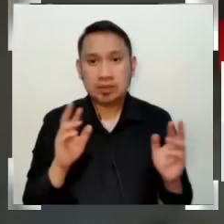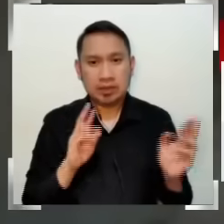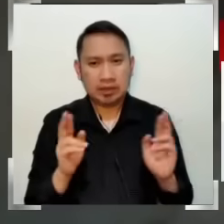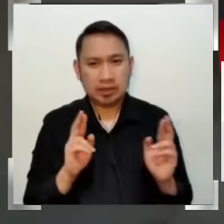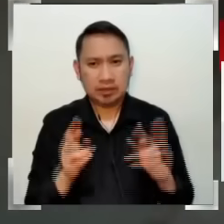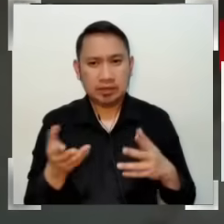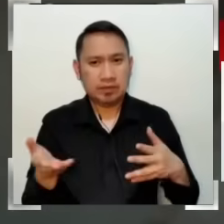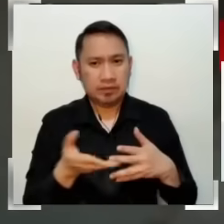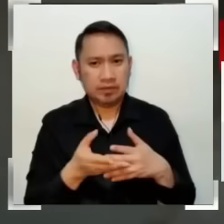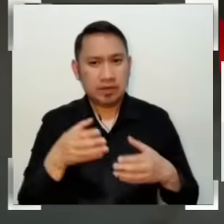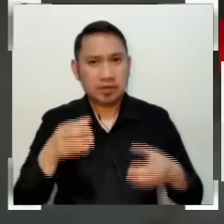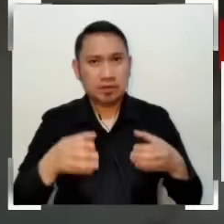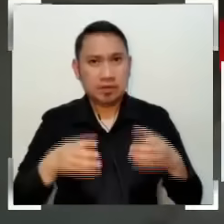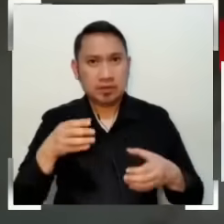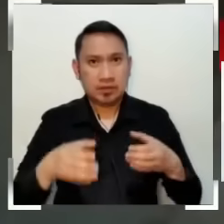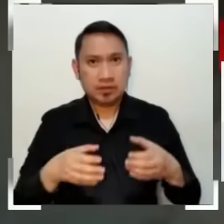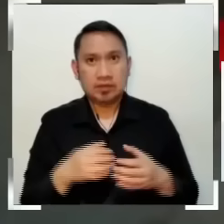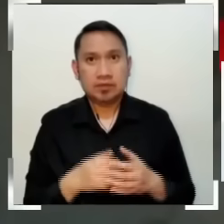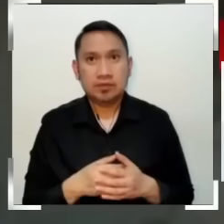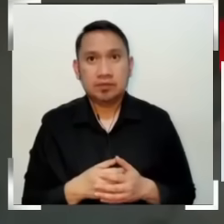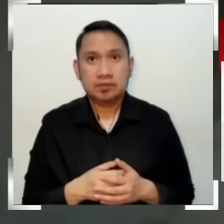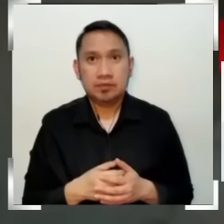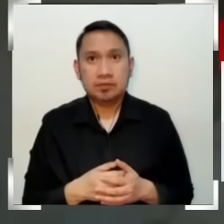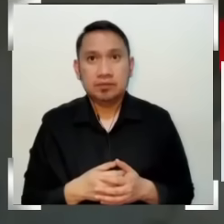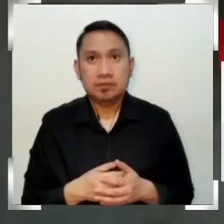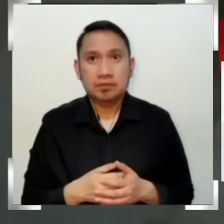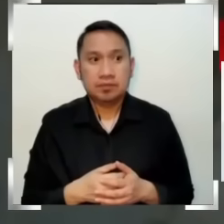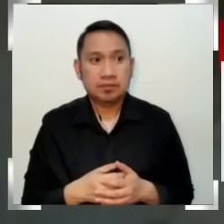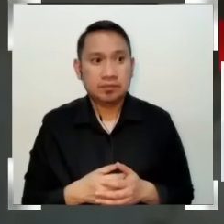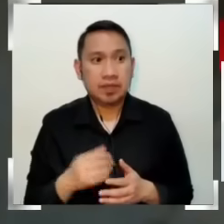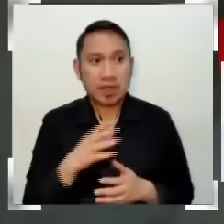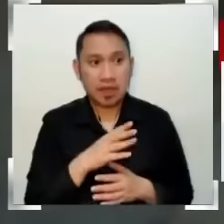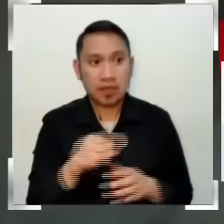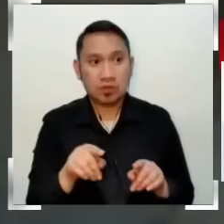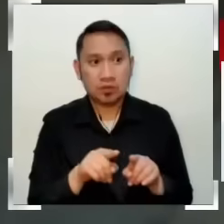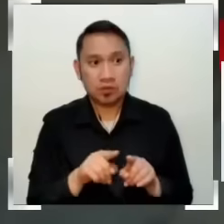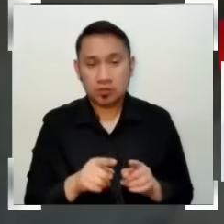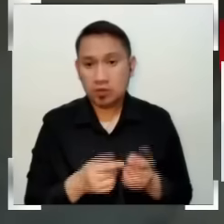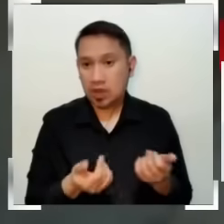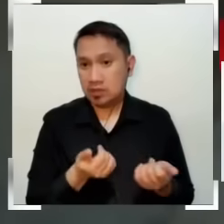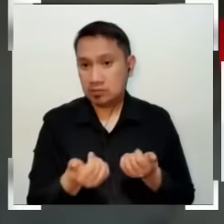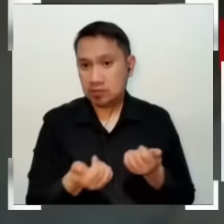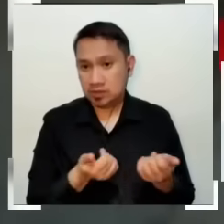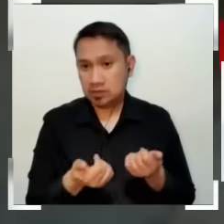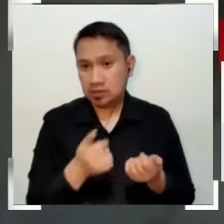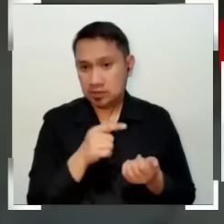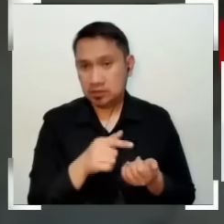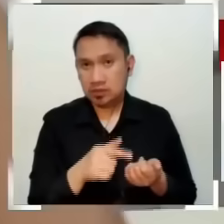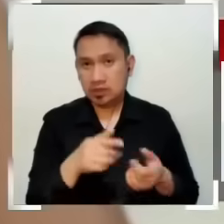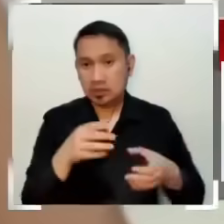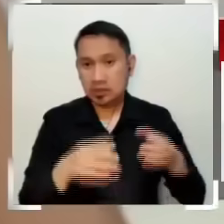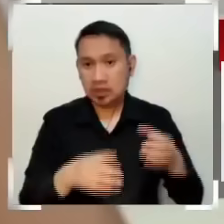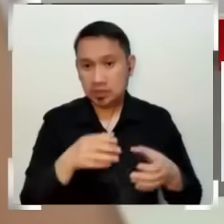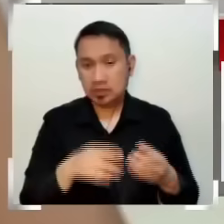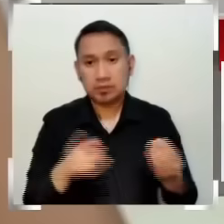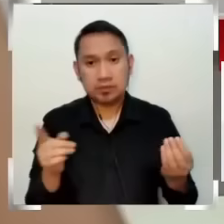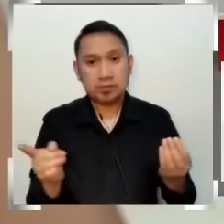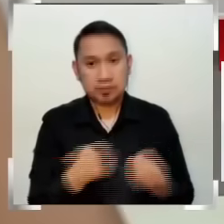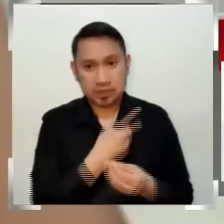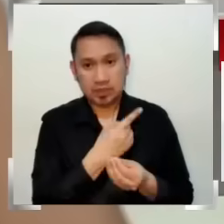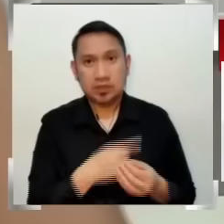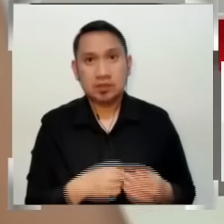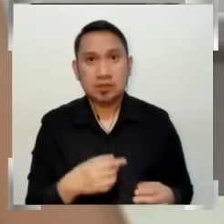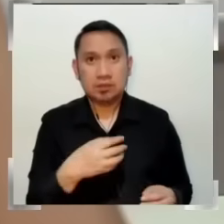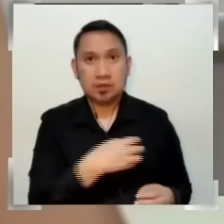of firearms and grave threats, pati na ang administrative case na grave misconduct. Tinanggal na rin siya sa pwesto. We condemn